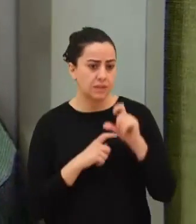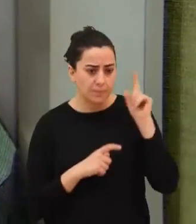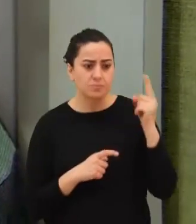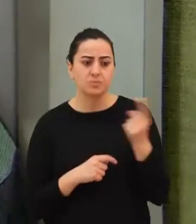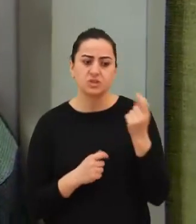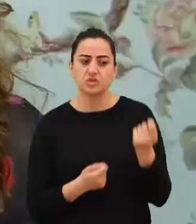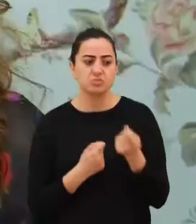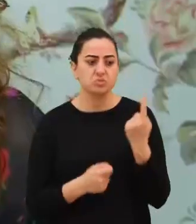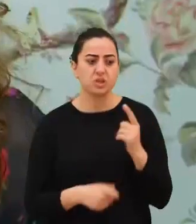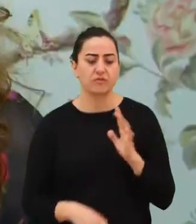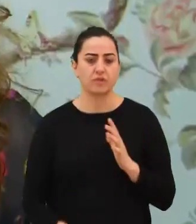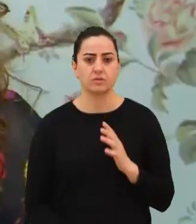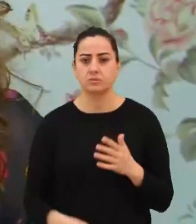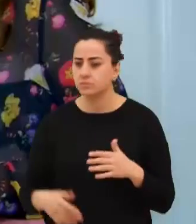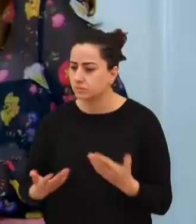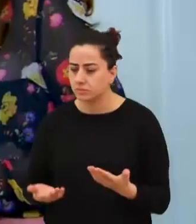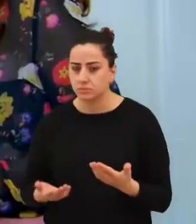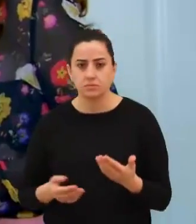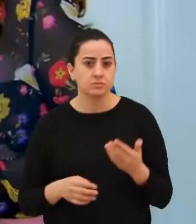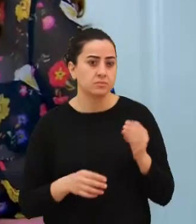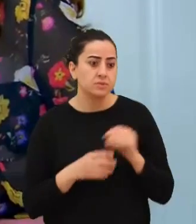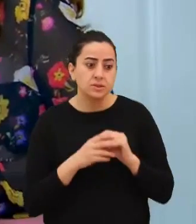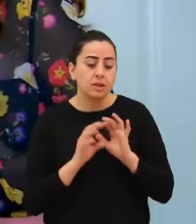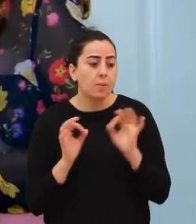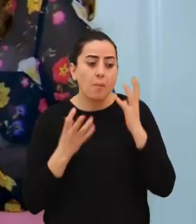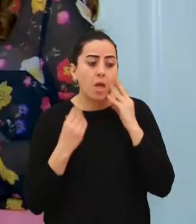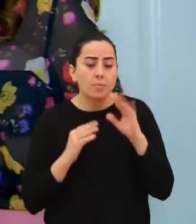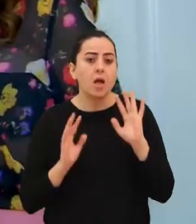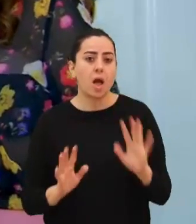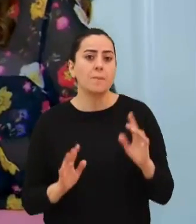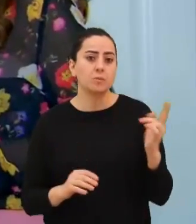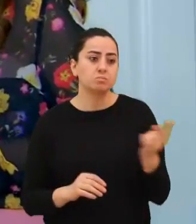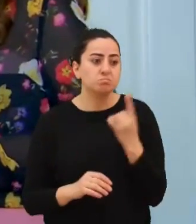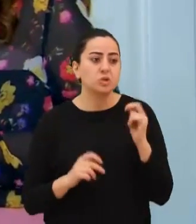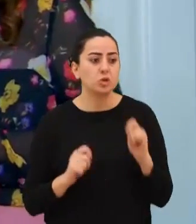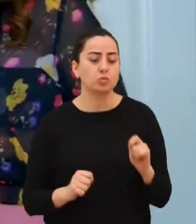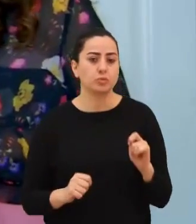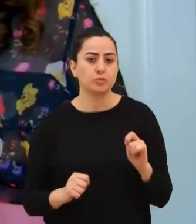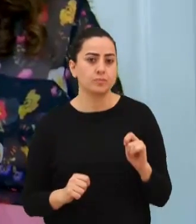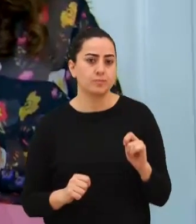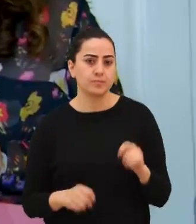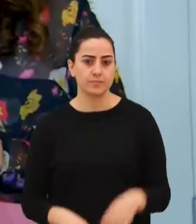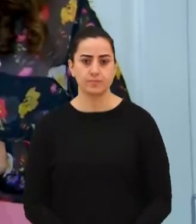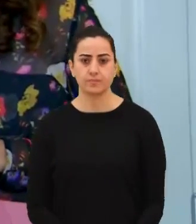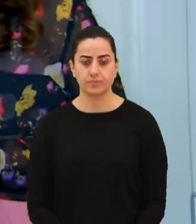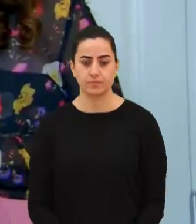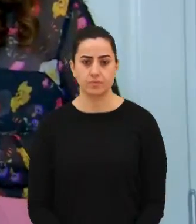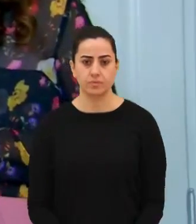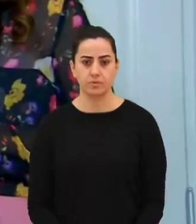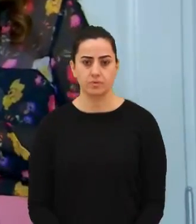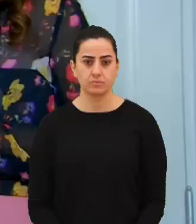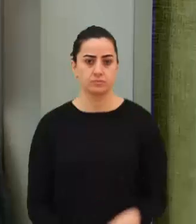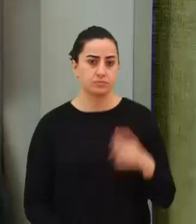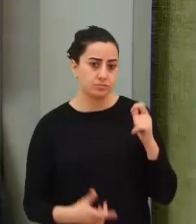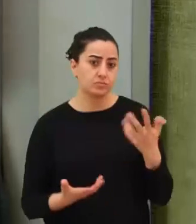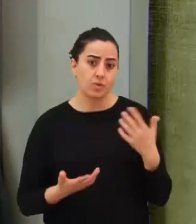işler çeviriyor efendim. Ne gibi? İşin mahiyeti gibi isim şu işlerim. Şu anda sadece iş çeviriyorum, dikkat edersiniz